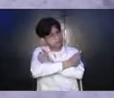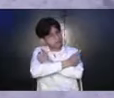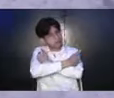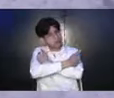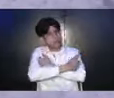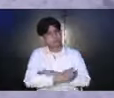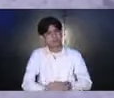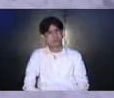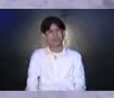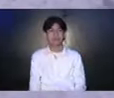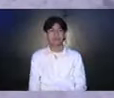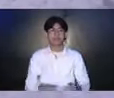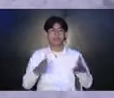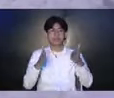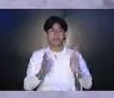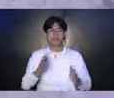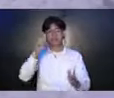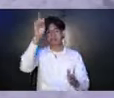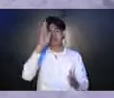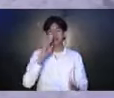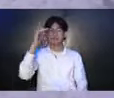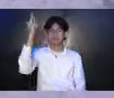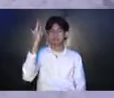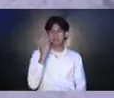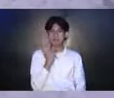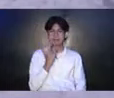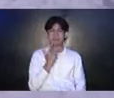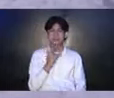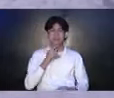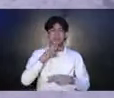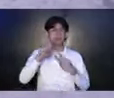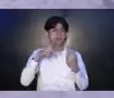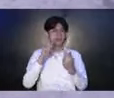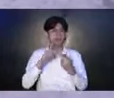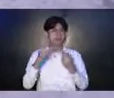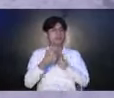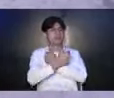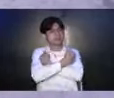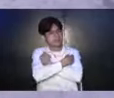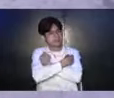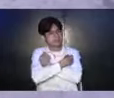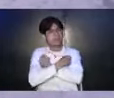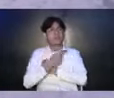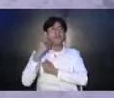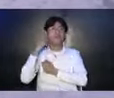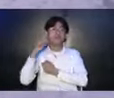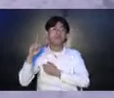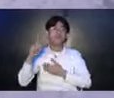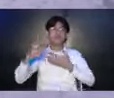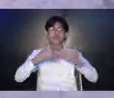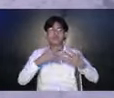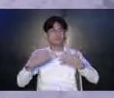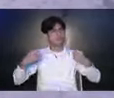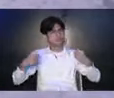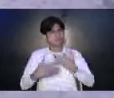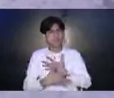Let His love, perfect love for you, drive away all your fears.